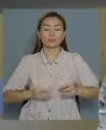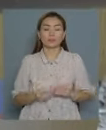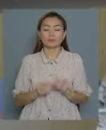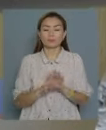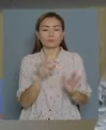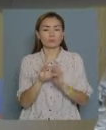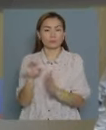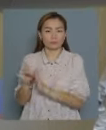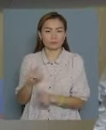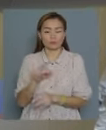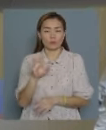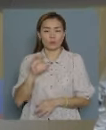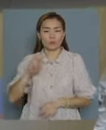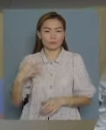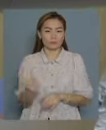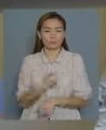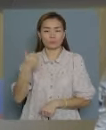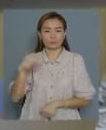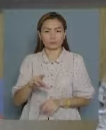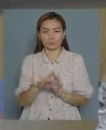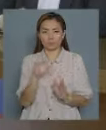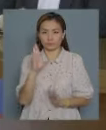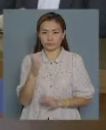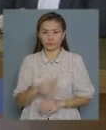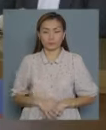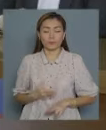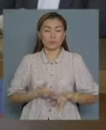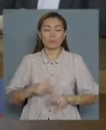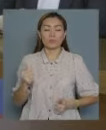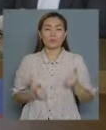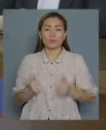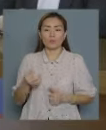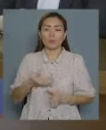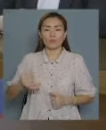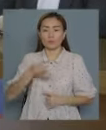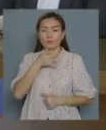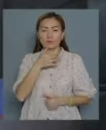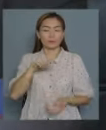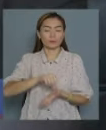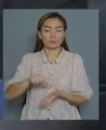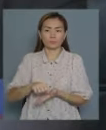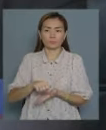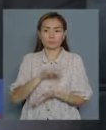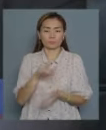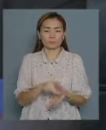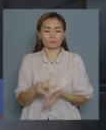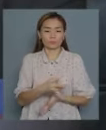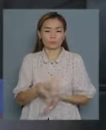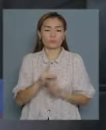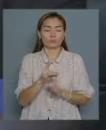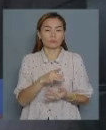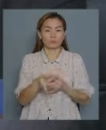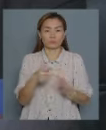сараланып, іріктеп, күзде жеңімпаздар марапатталады. Аталған байқаудың облыстық кезеңіне қатысу үшін қала, аудан